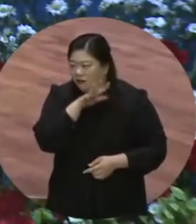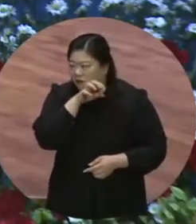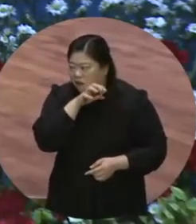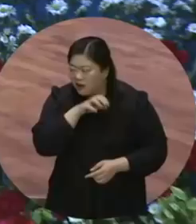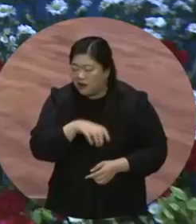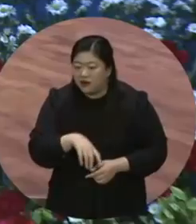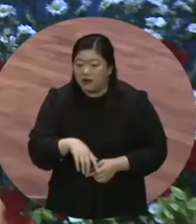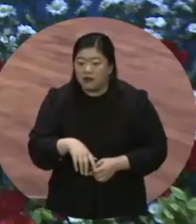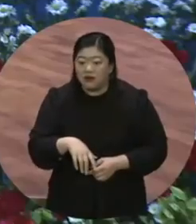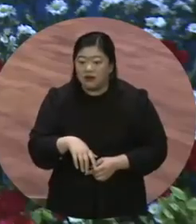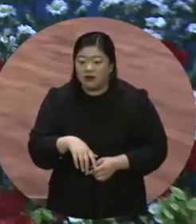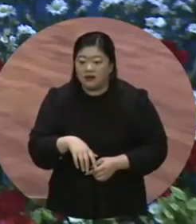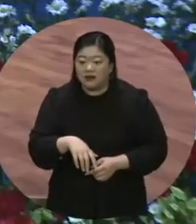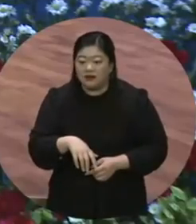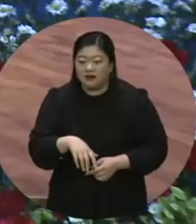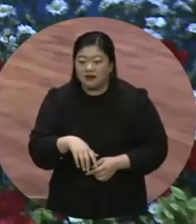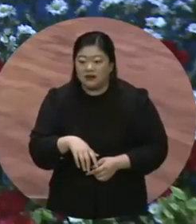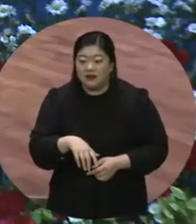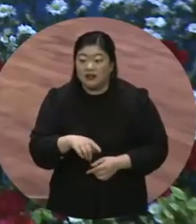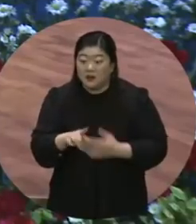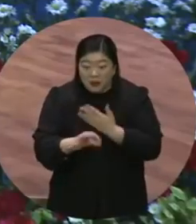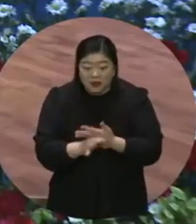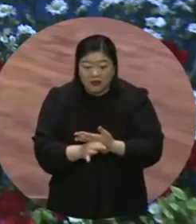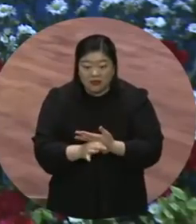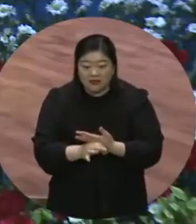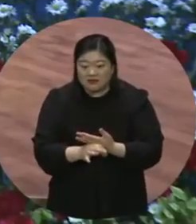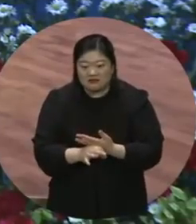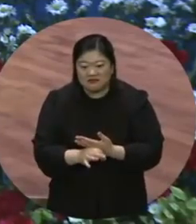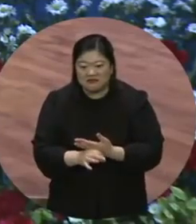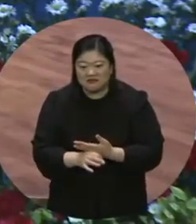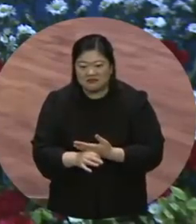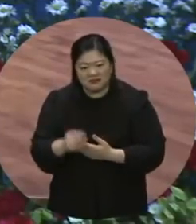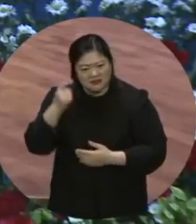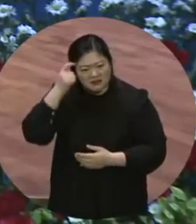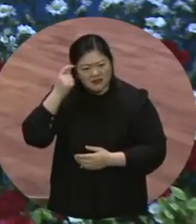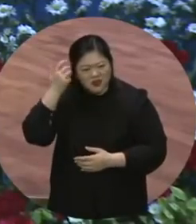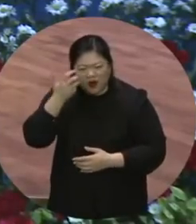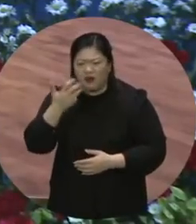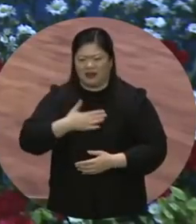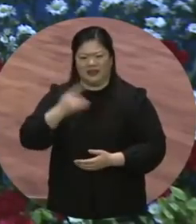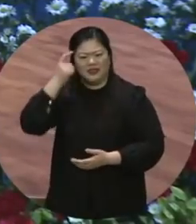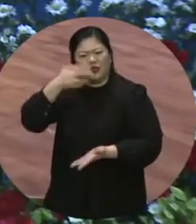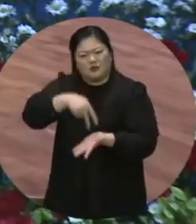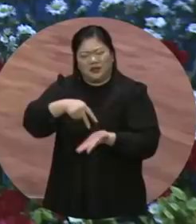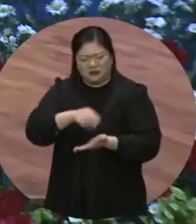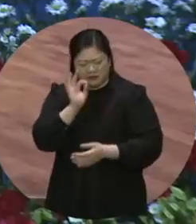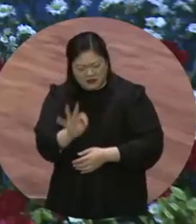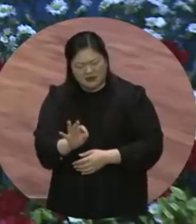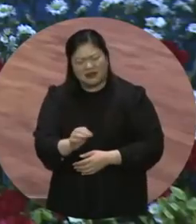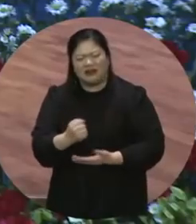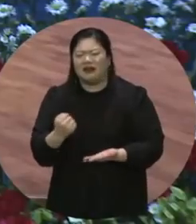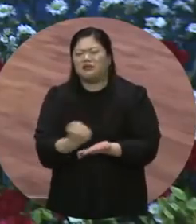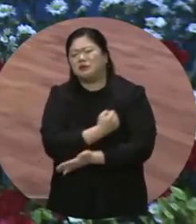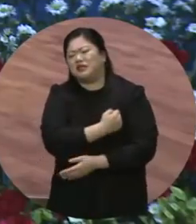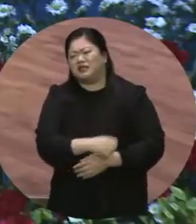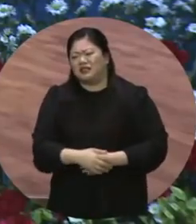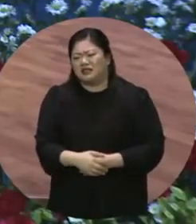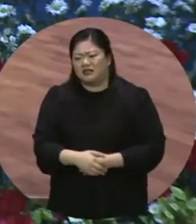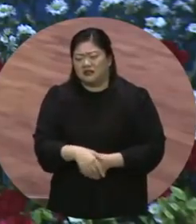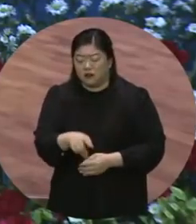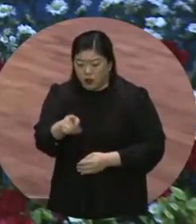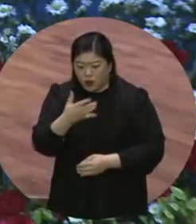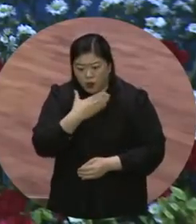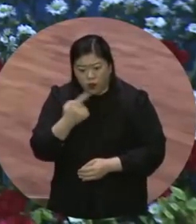무슨 부정적인 말하고 그 사람은 참 영적으로 안타까운 사람이에요. 많은 것을 잃고 있는